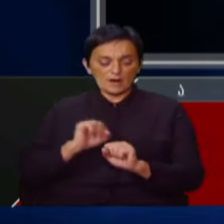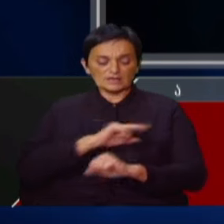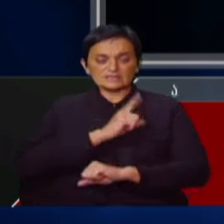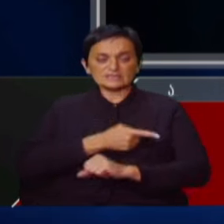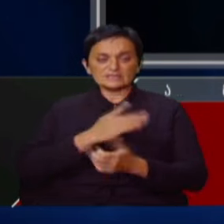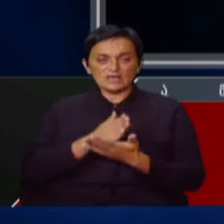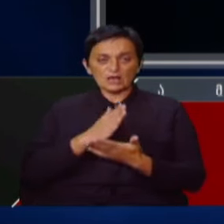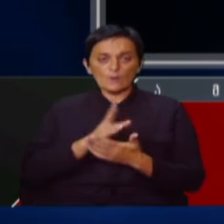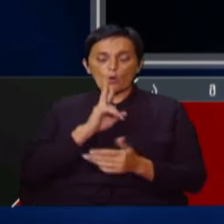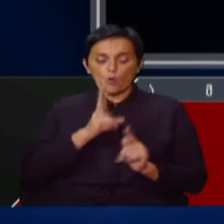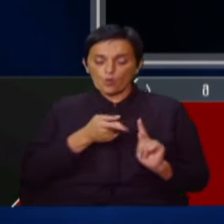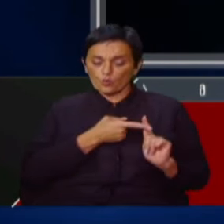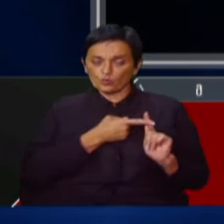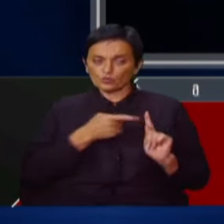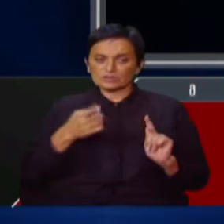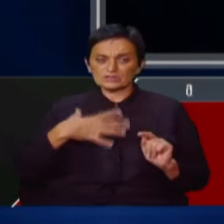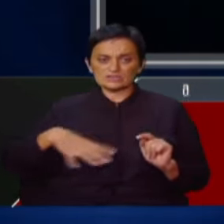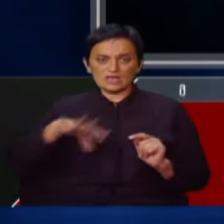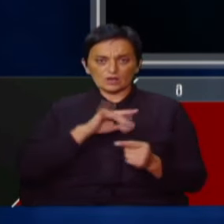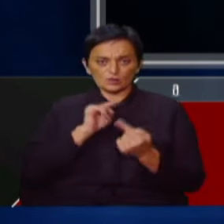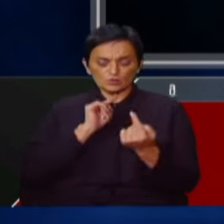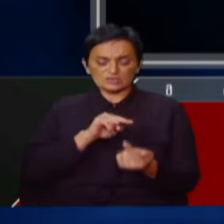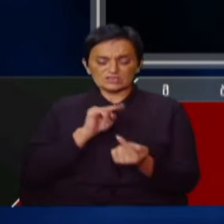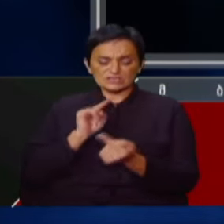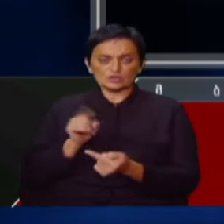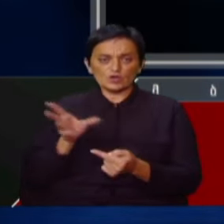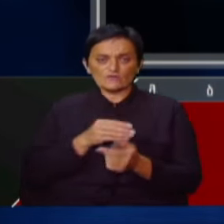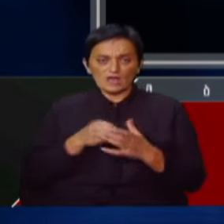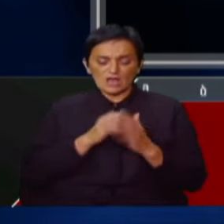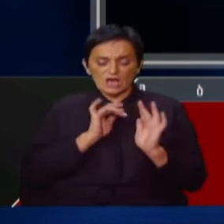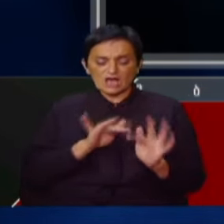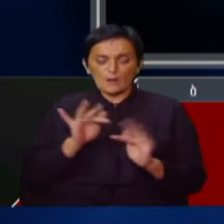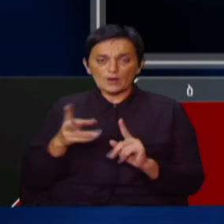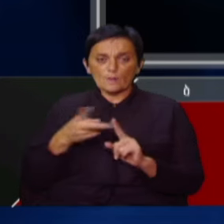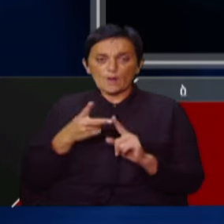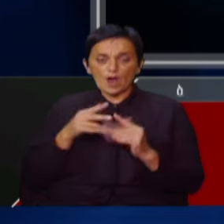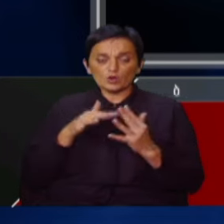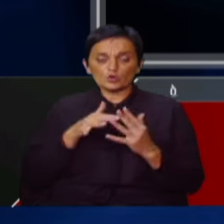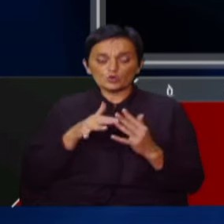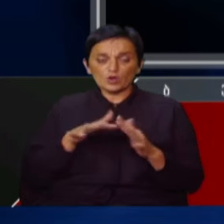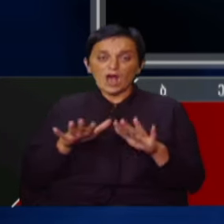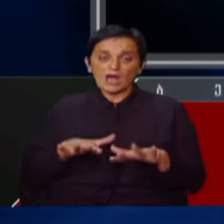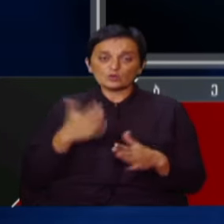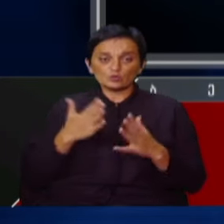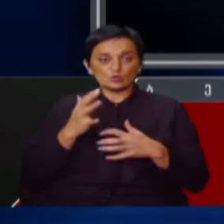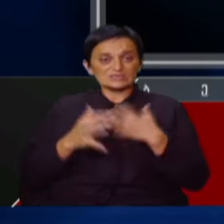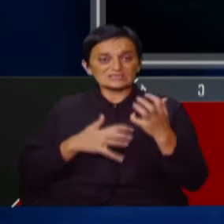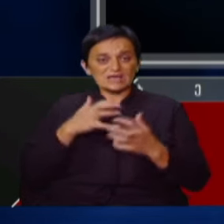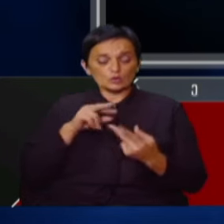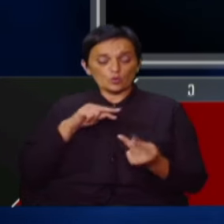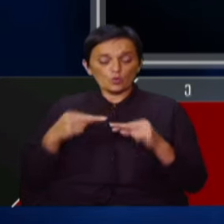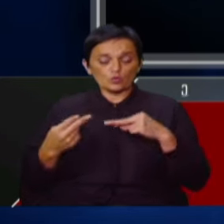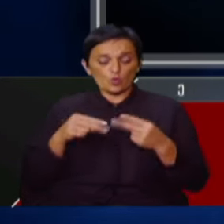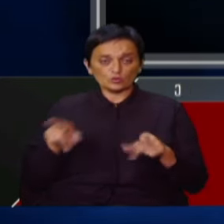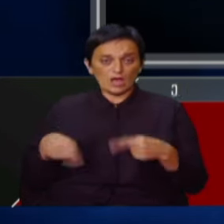ძალები, რომლებიც გასული ორი წლის განმავლობაში საქართველოს წინააღმდეგ მიმართული ყველა კამპანიის, მათ შორის მეორე ფრონტის კამპანიის ადგილობრივ თუ საერთაშორისო